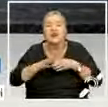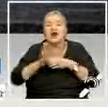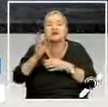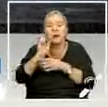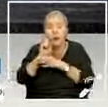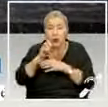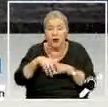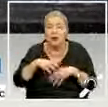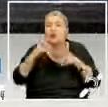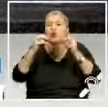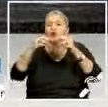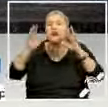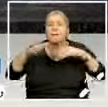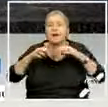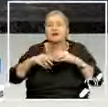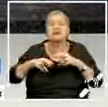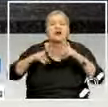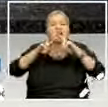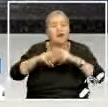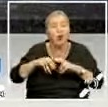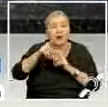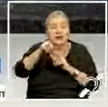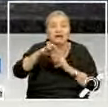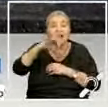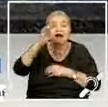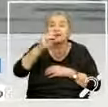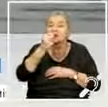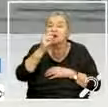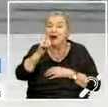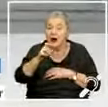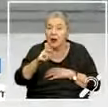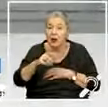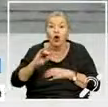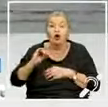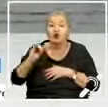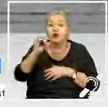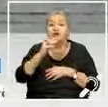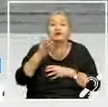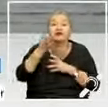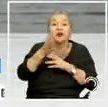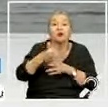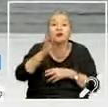în acest golf, unde găsesc hrană din belșug, iar mulți turiști vin special să le vadă.